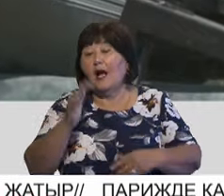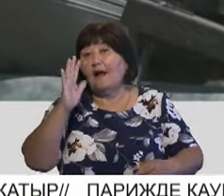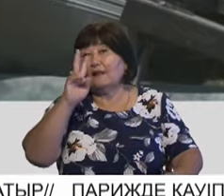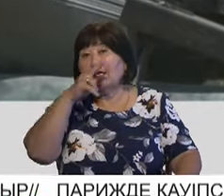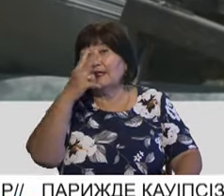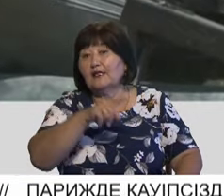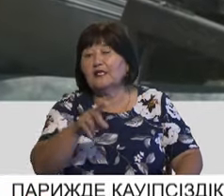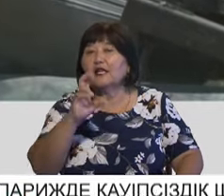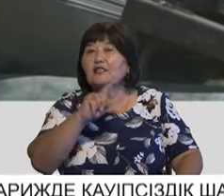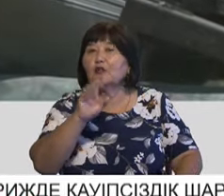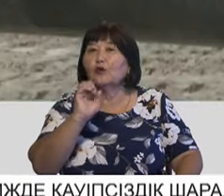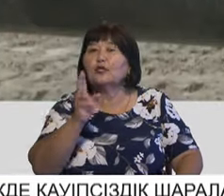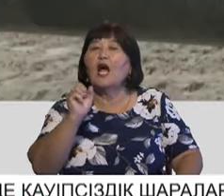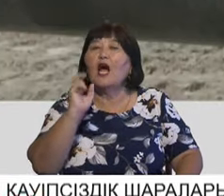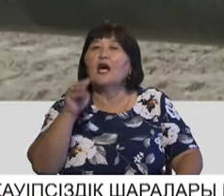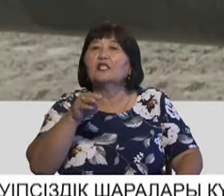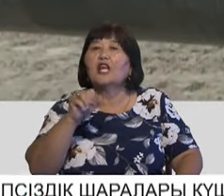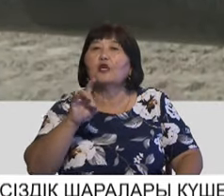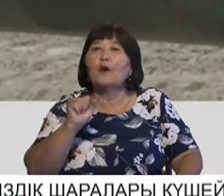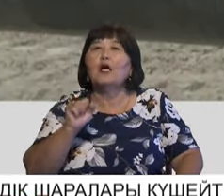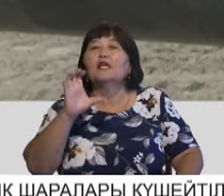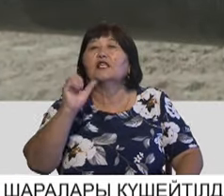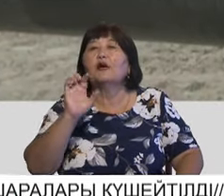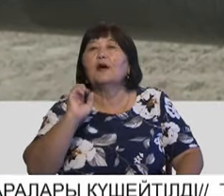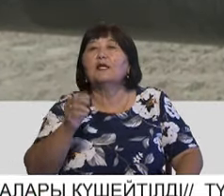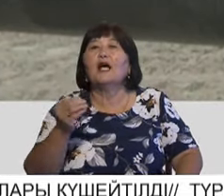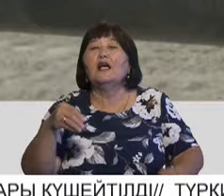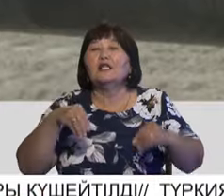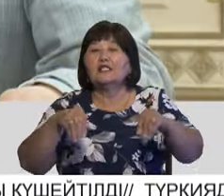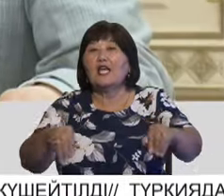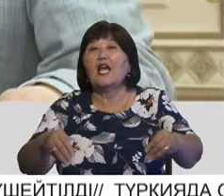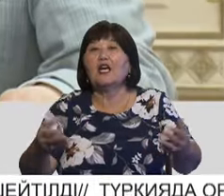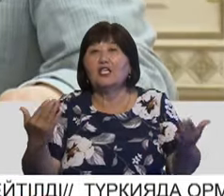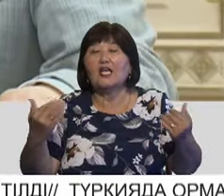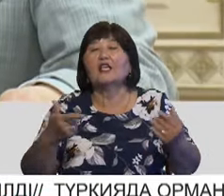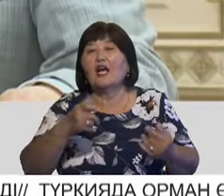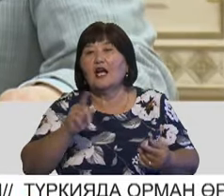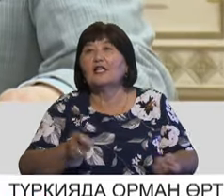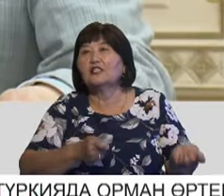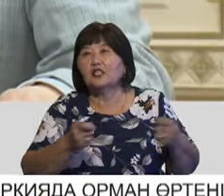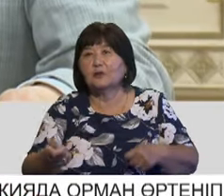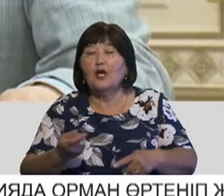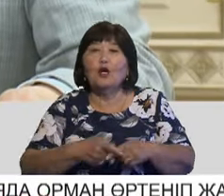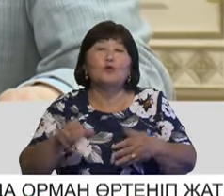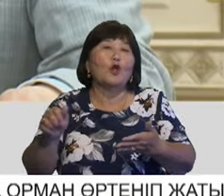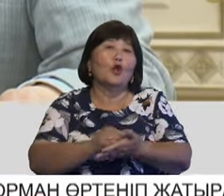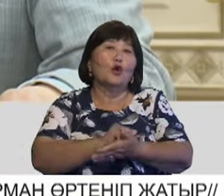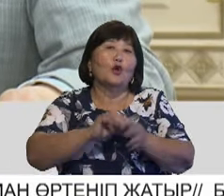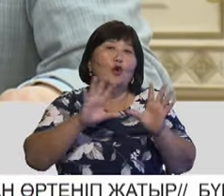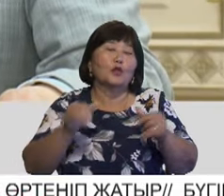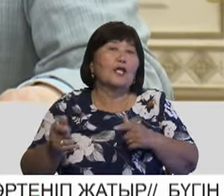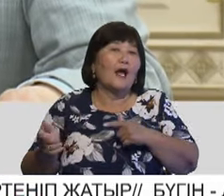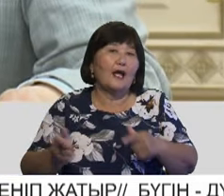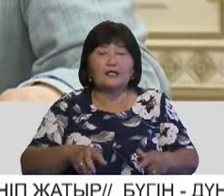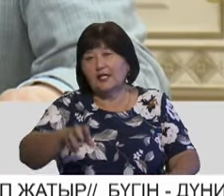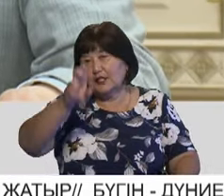2 жылда Қызылөзек және Ақжарма ауылдық округтері мен Сабалақ саяжайына газ жеткізілмек. Бұл жобалар бойынша жоба сметалық құжаттамалар